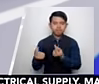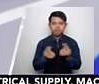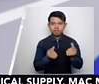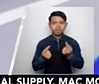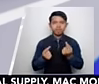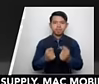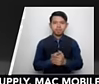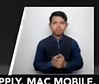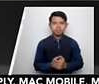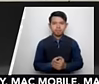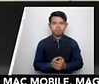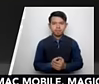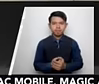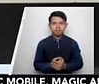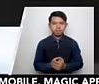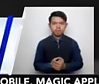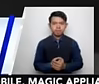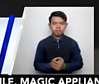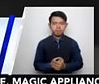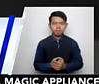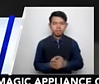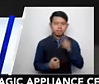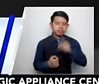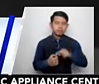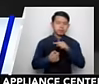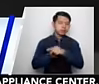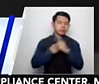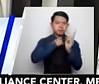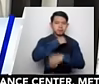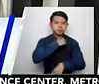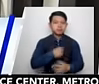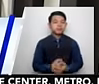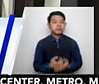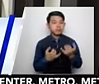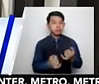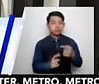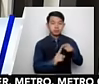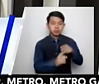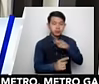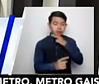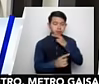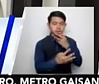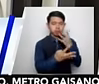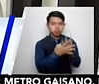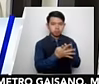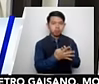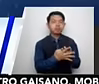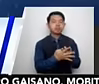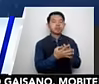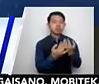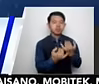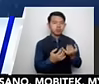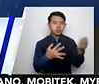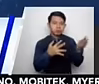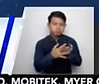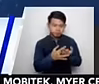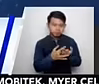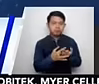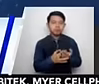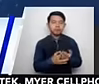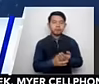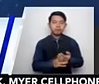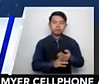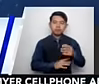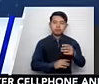ginawa niya sa anak ko eh. Nakakulong sa Project 6 Police Station ang suspect na nasampahan na nagklamong lascivious conduct in relation to Republic